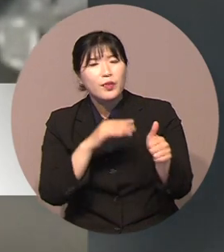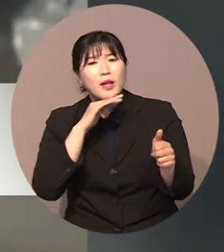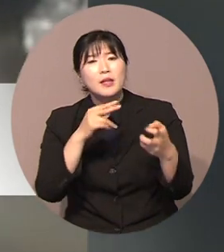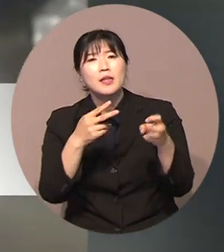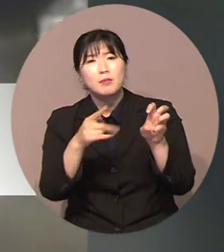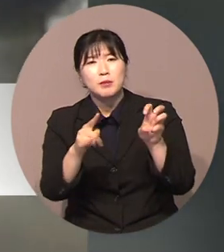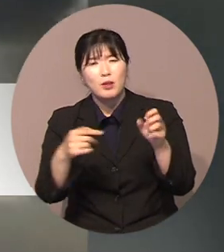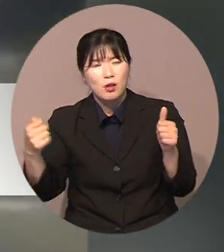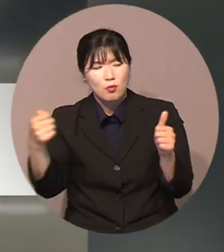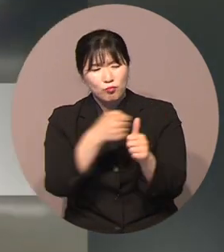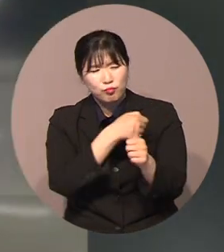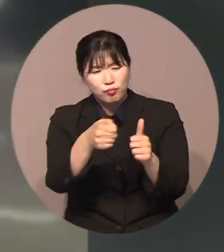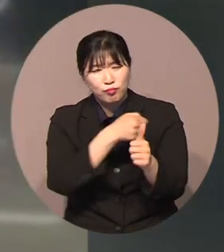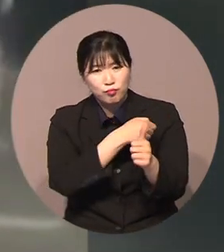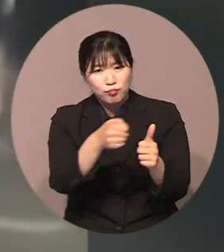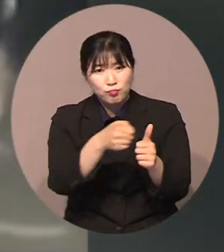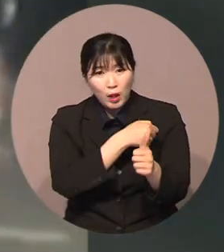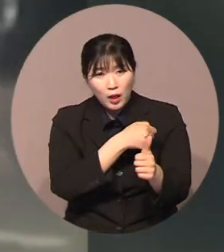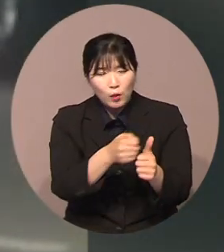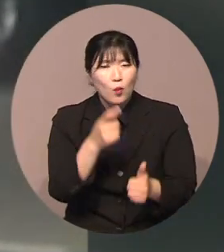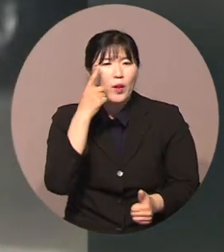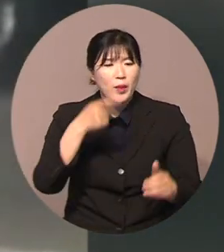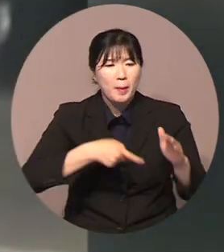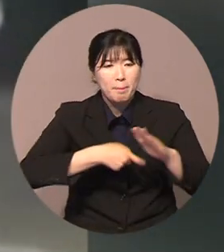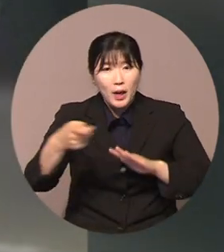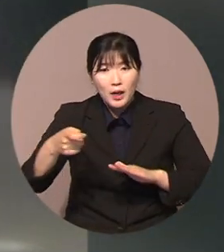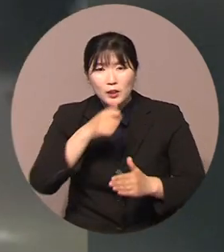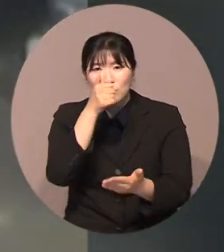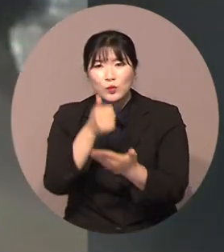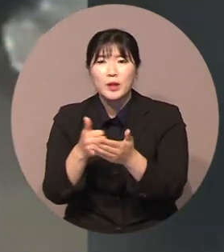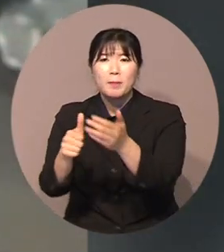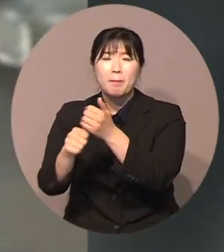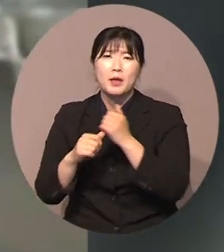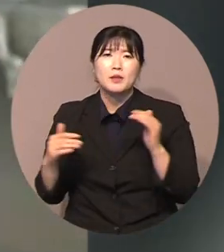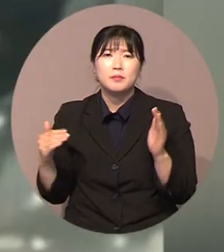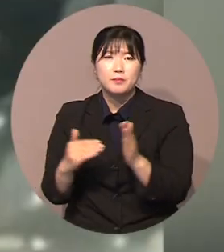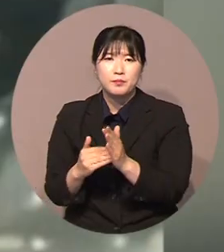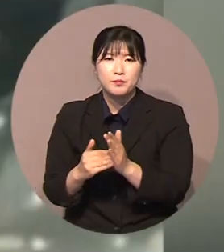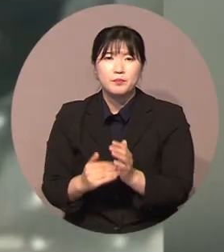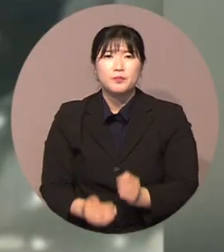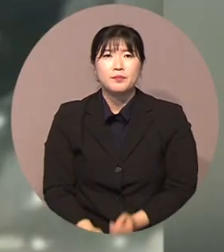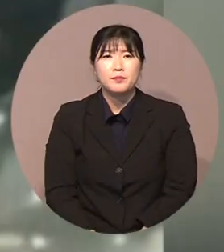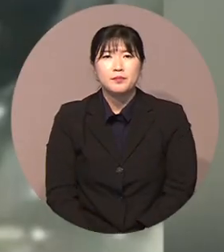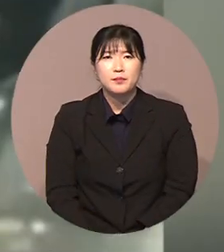없는 30대 남성을 폭행하고 휴대전화를 훔친 혐의로 검찰에 불구속 송치됐습니다